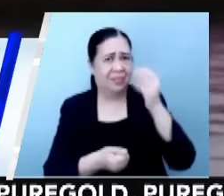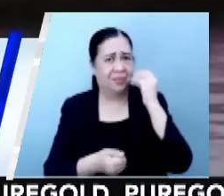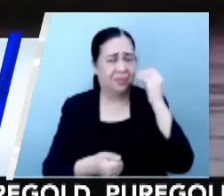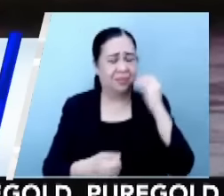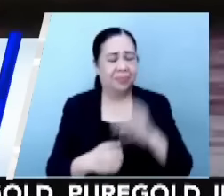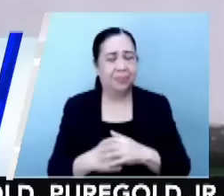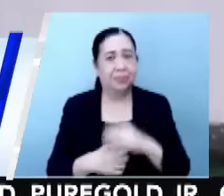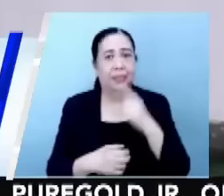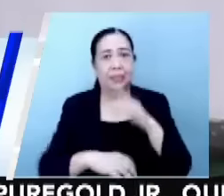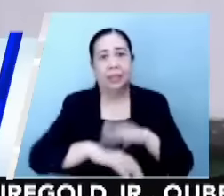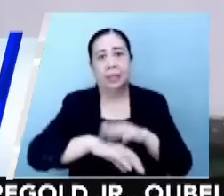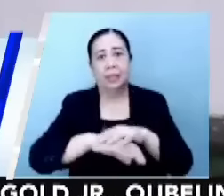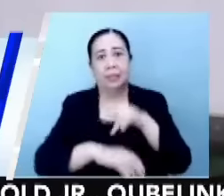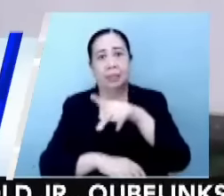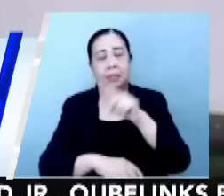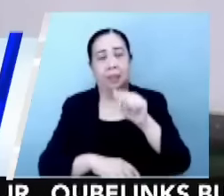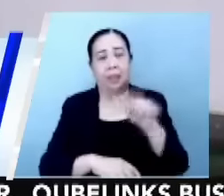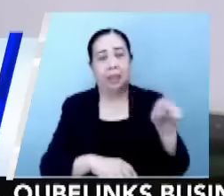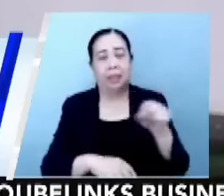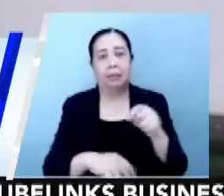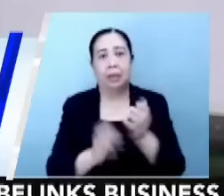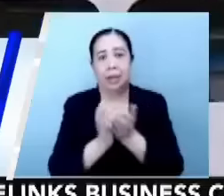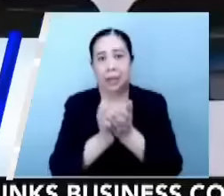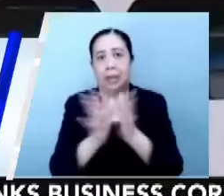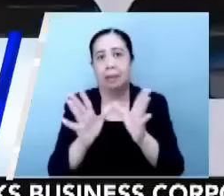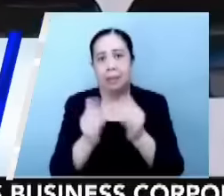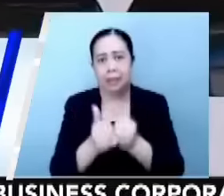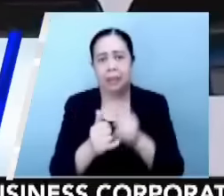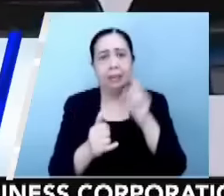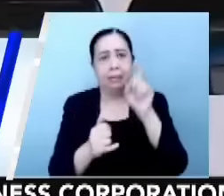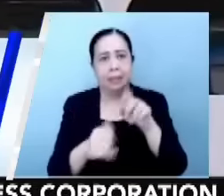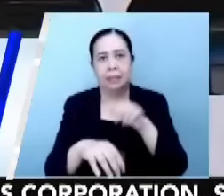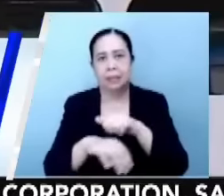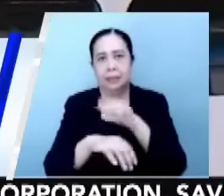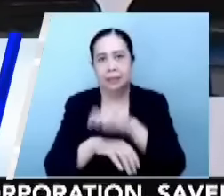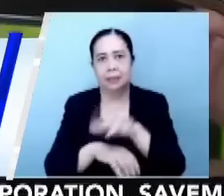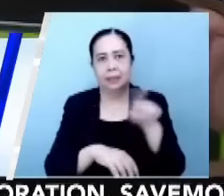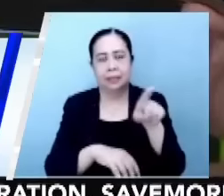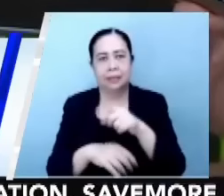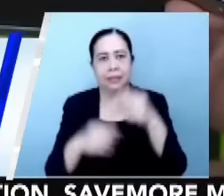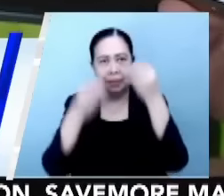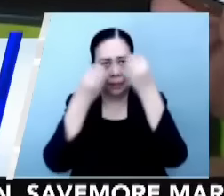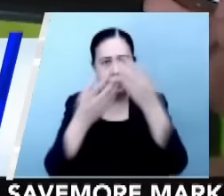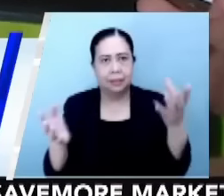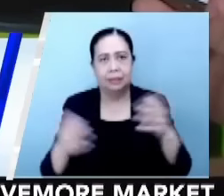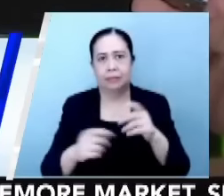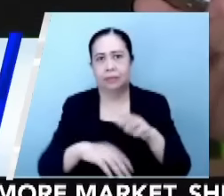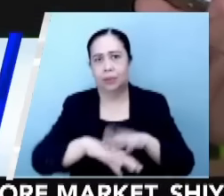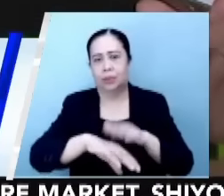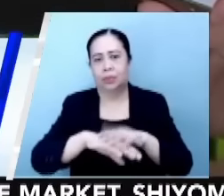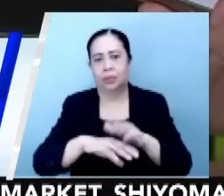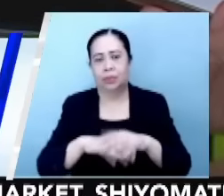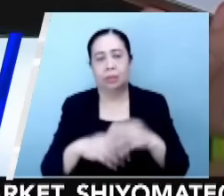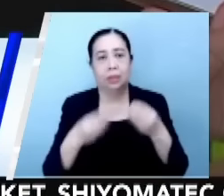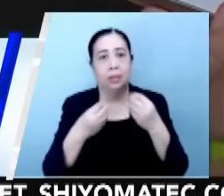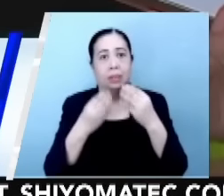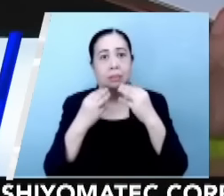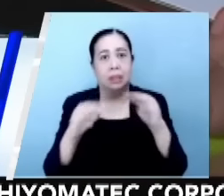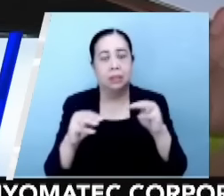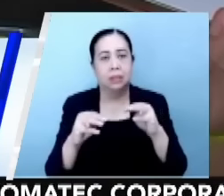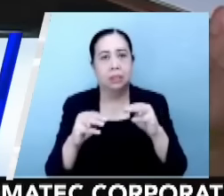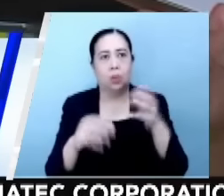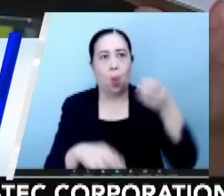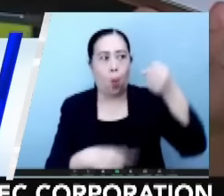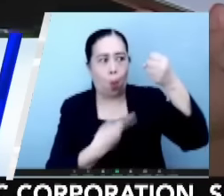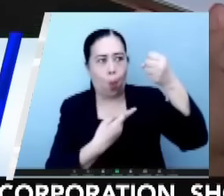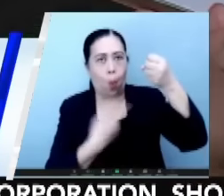shipping company, maging maagap sa pagpapadala ng kanilang advisory. Nakarating sa mga pasahero ay on hold yung kanilang